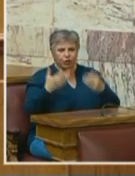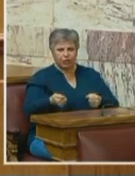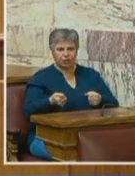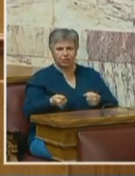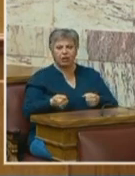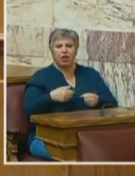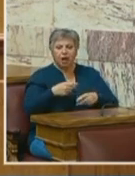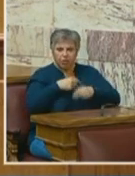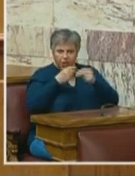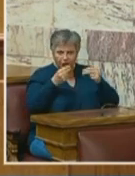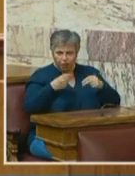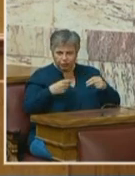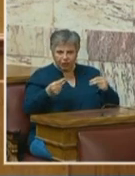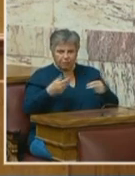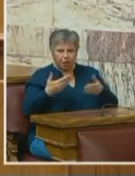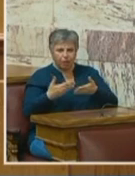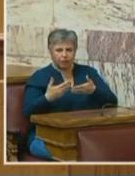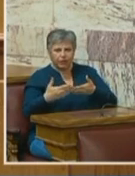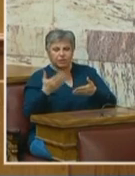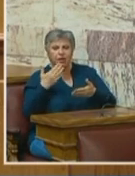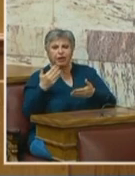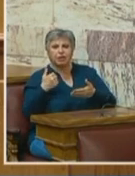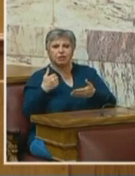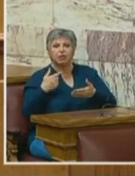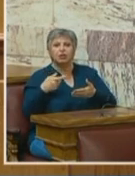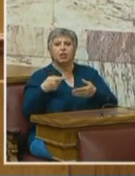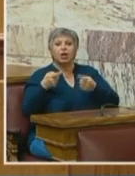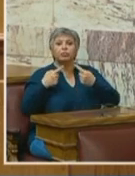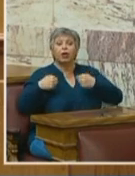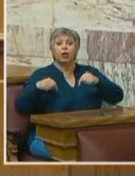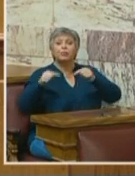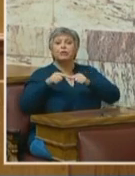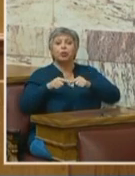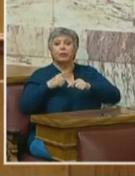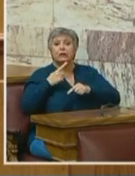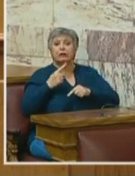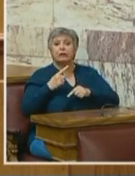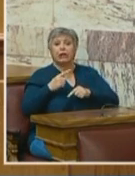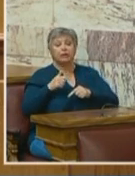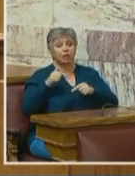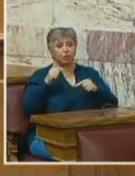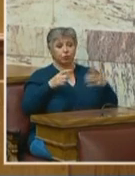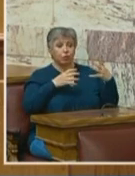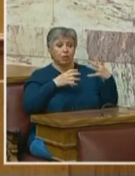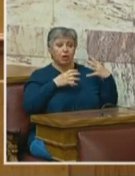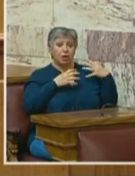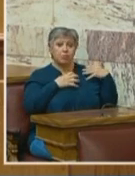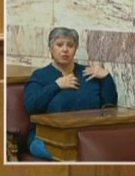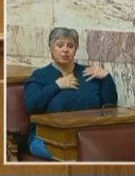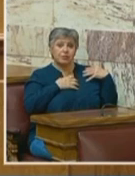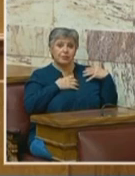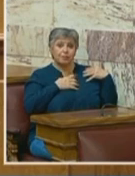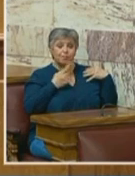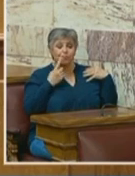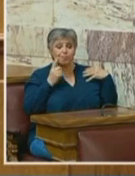συμπεριέλαβαν στο κατηγορητήριο, στην Επιτροπή επικαλεστήκατε αναρμοδιότητα επειδή διαπιστώσατε ότι αφορούσε και τον κύριο